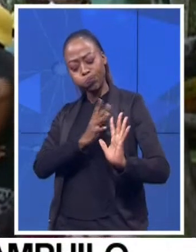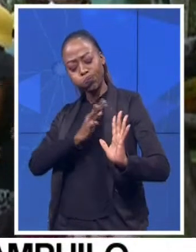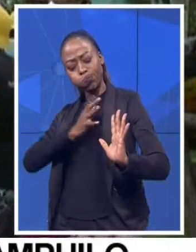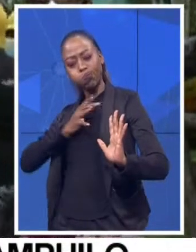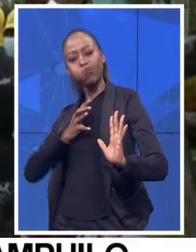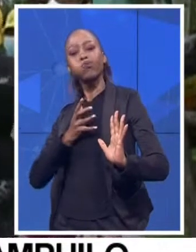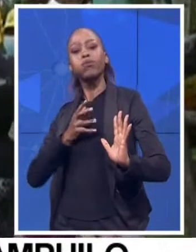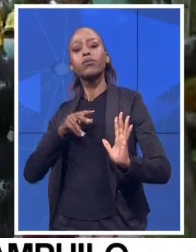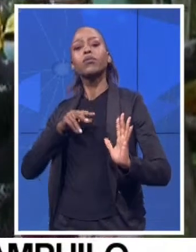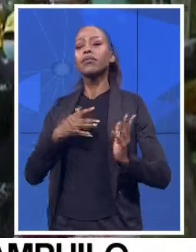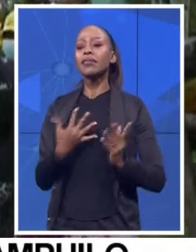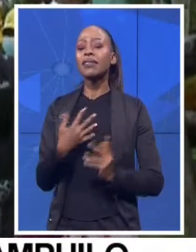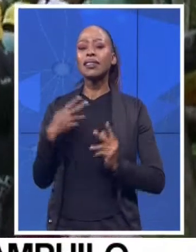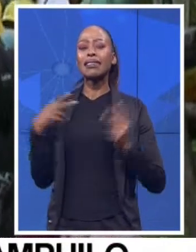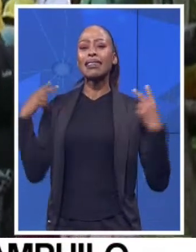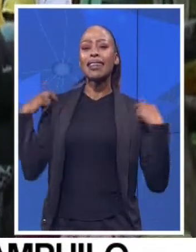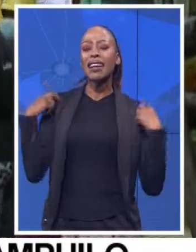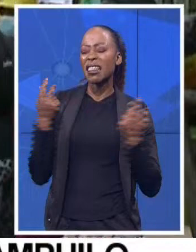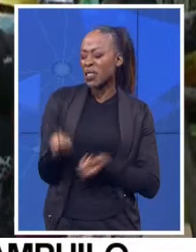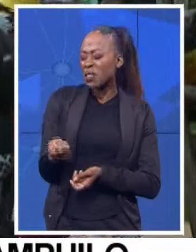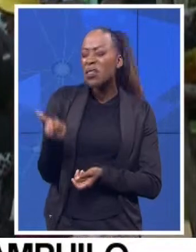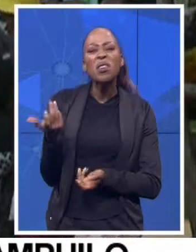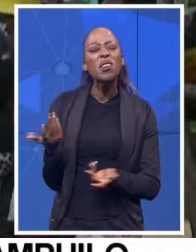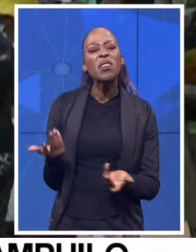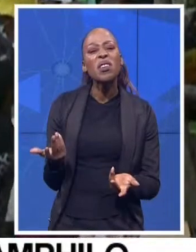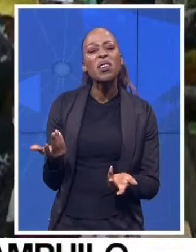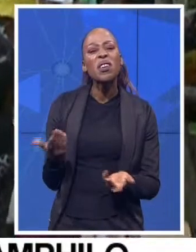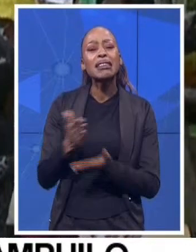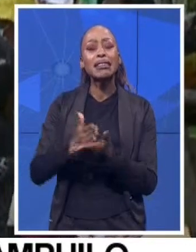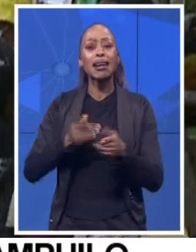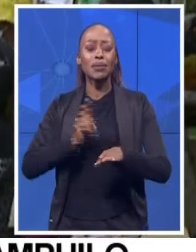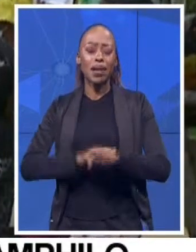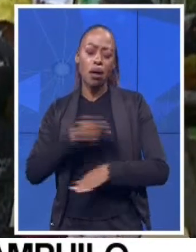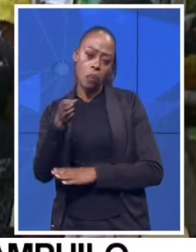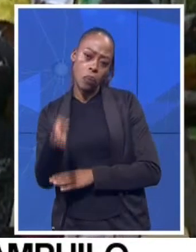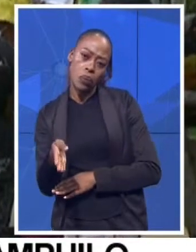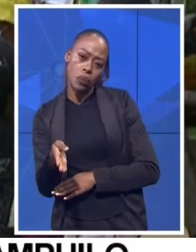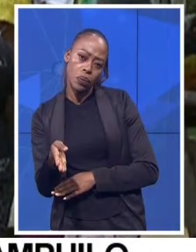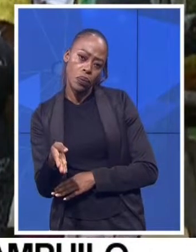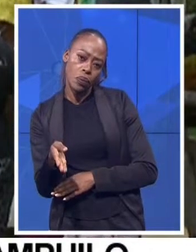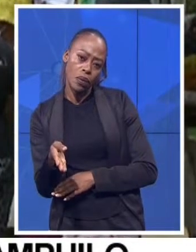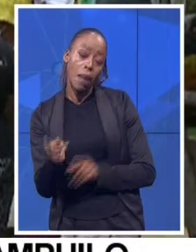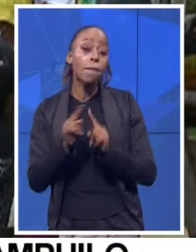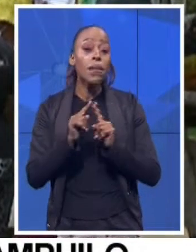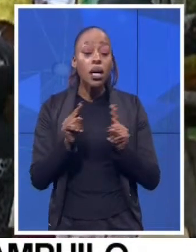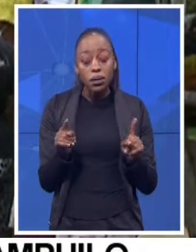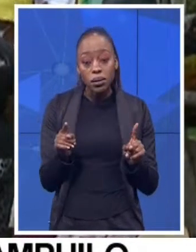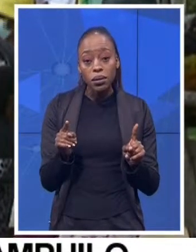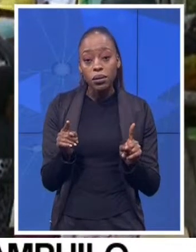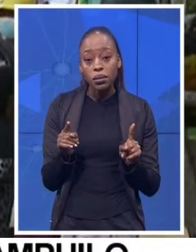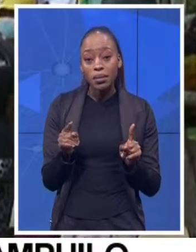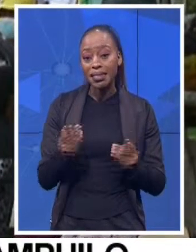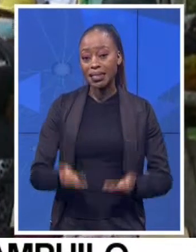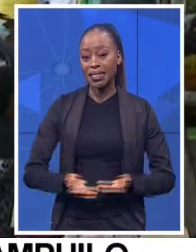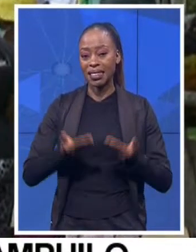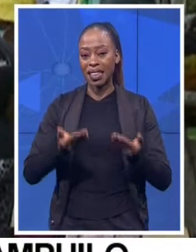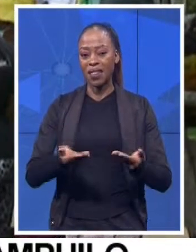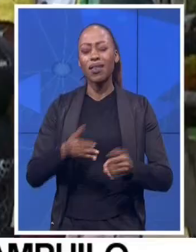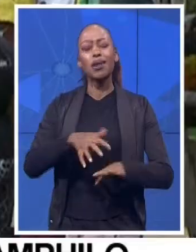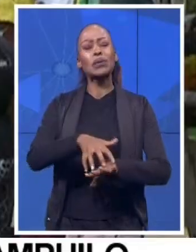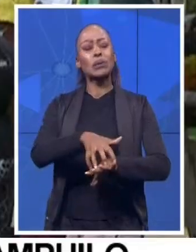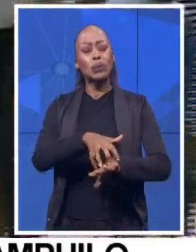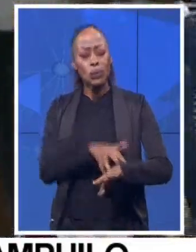ufole bonesi baba kancane ngasikhathi baba khona mara isevisi yakhona iba